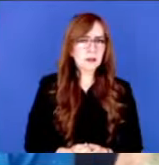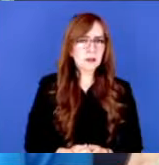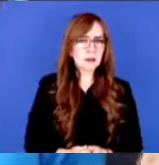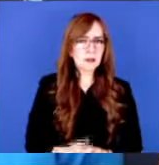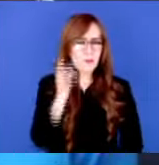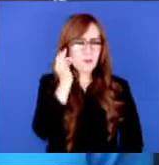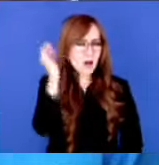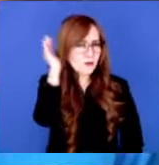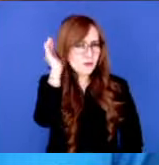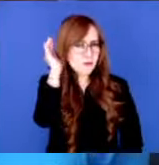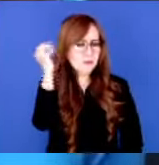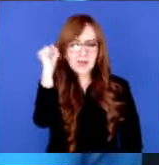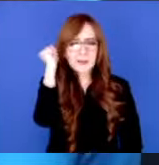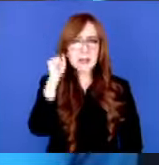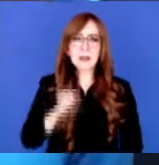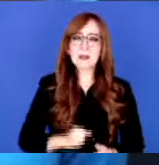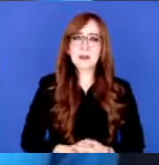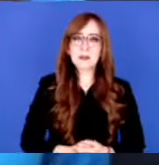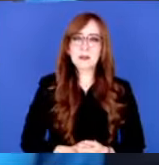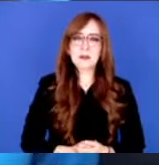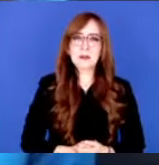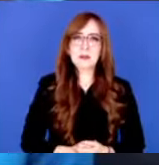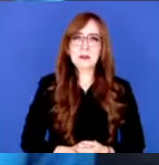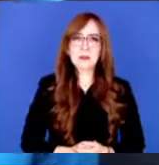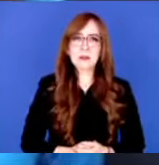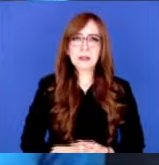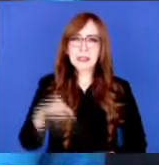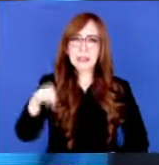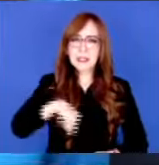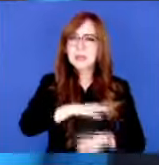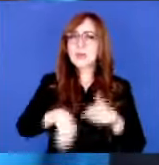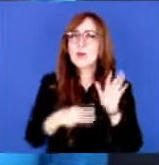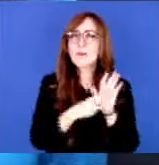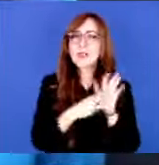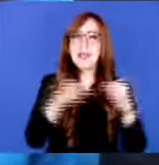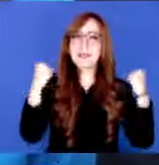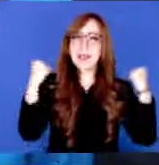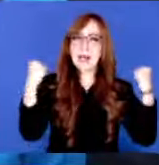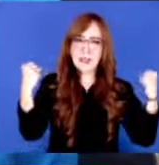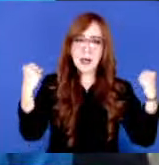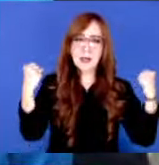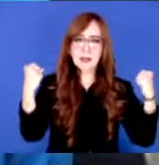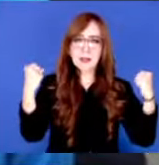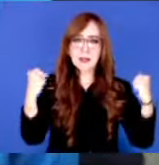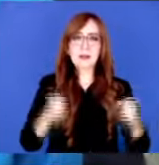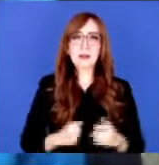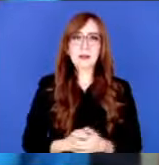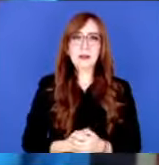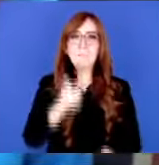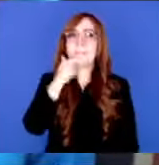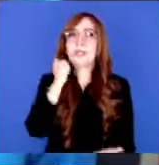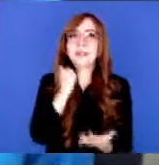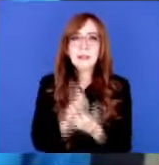Apakah ini selaras dengan tema debat nanti kelima, Mas? Ada kesehatan begitu? Ya, apakah nanti akan didiskusikan? Pendidikan, kesejahteraan masyarakat, penting ibu